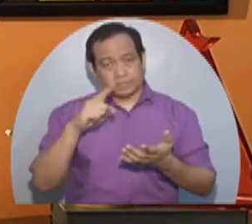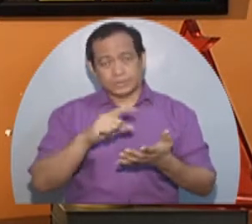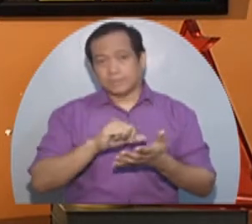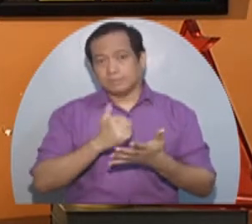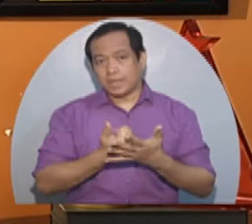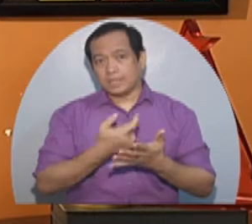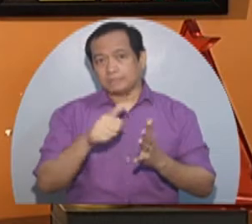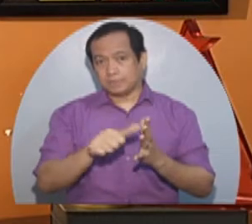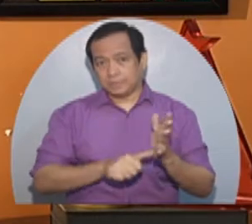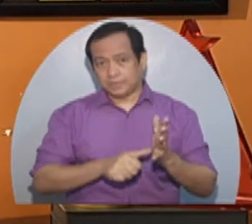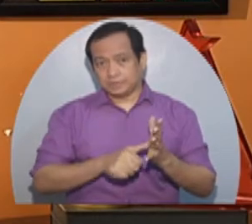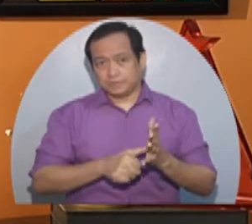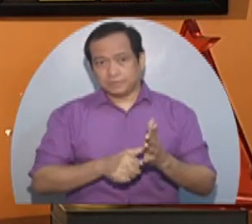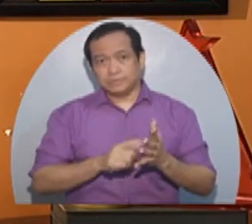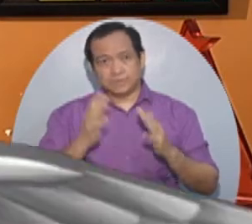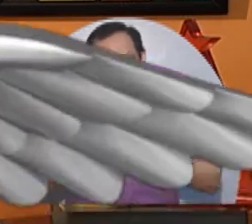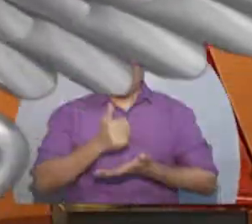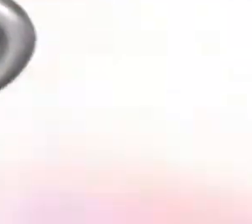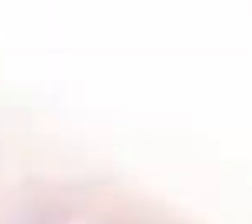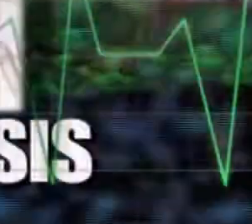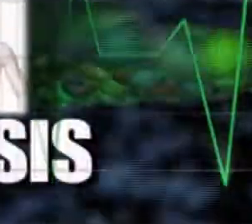operation. Sana ay matulungan natin siya.